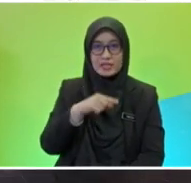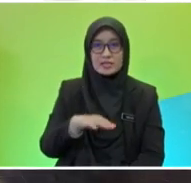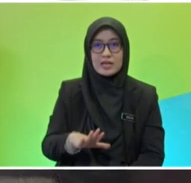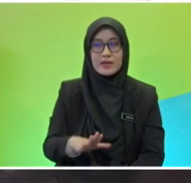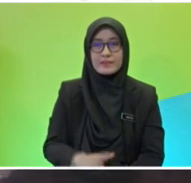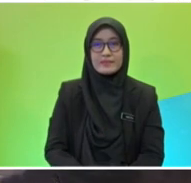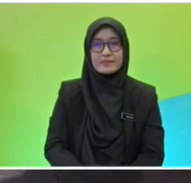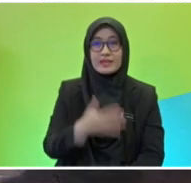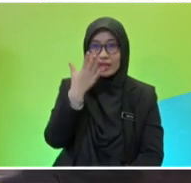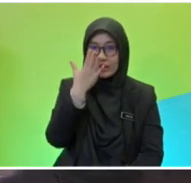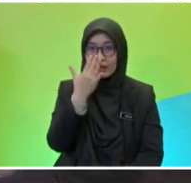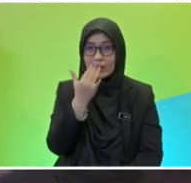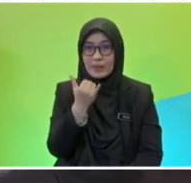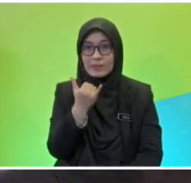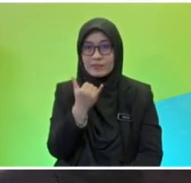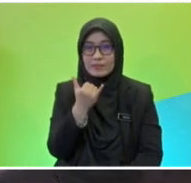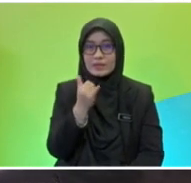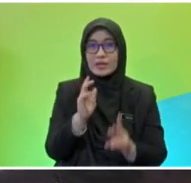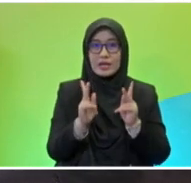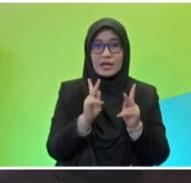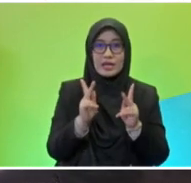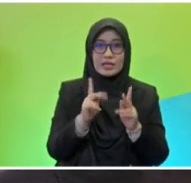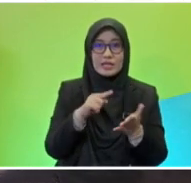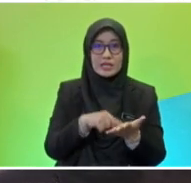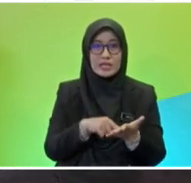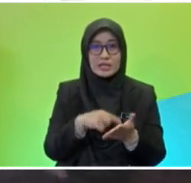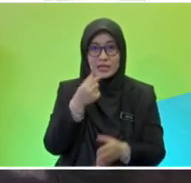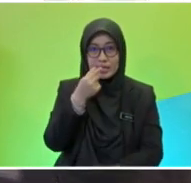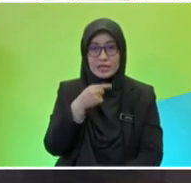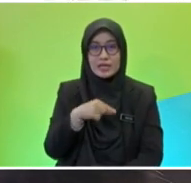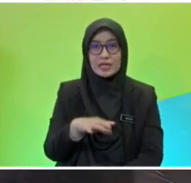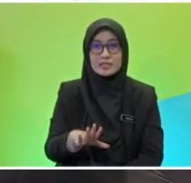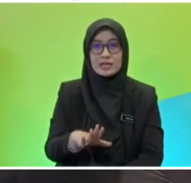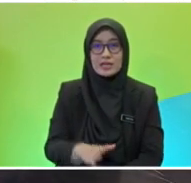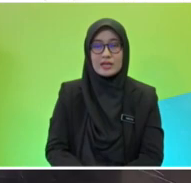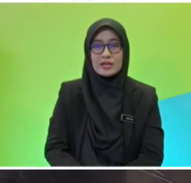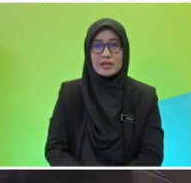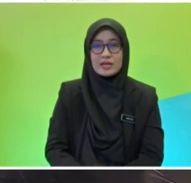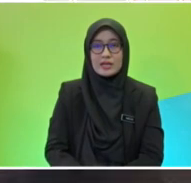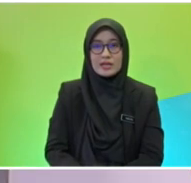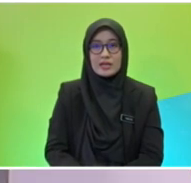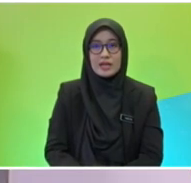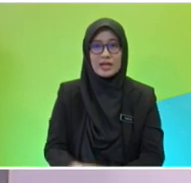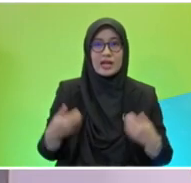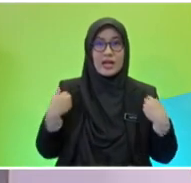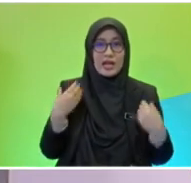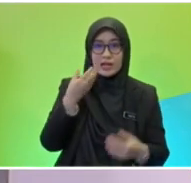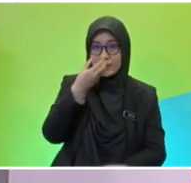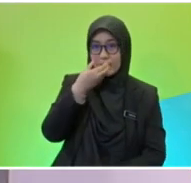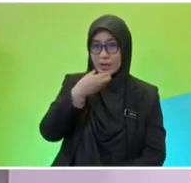kata itu gajah? Ni saya ni selesaikan, cikgu. Kenapa? Sebab dia ada belalai.